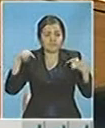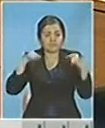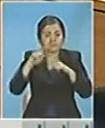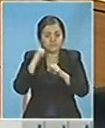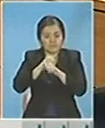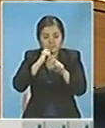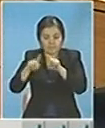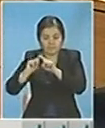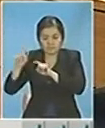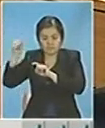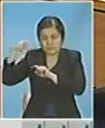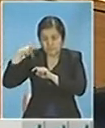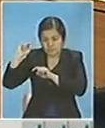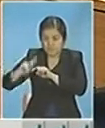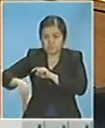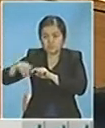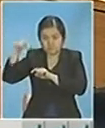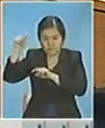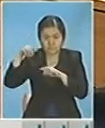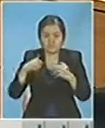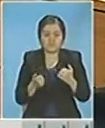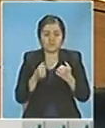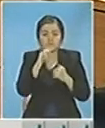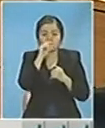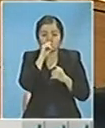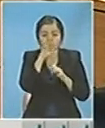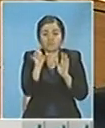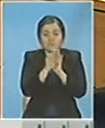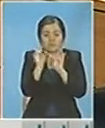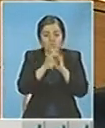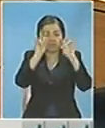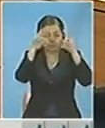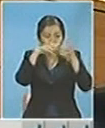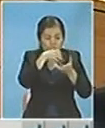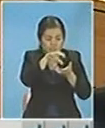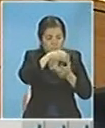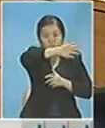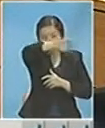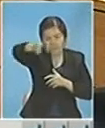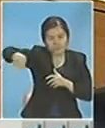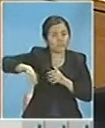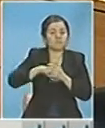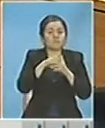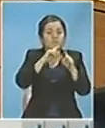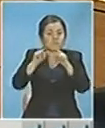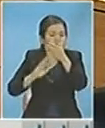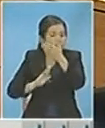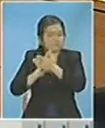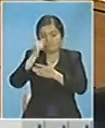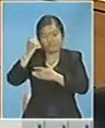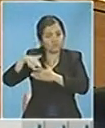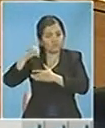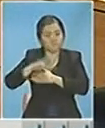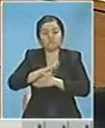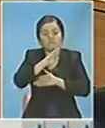สามารถที่มาใช้เป็นประโยชน์ได้ผมก็ขอกราบเรียนเป็นประการสุดท้ายก็คือทั้งหลายทั้งปวงนี่จะไม่สามารถบรรลุได้เลยถ้าหาก